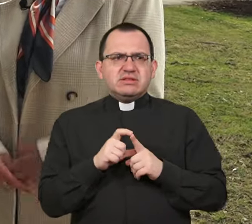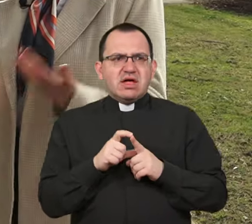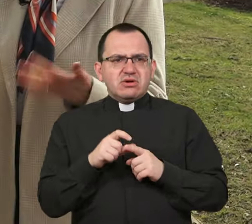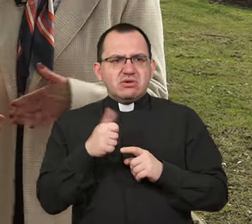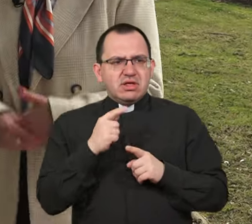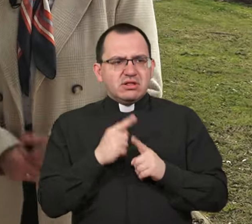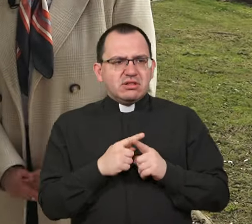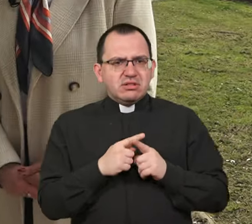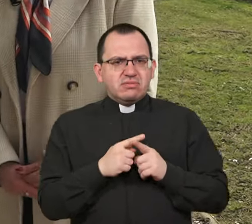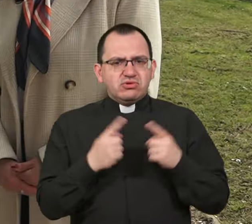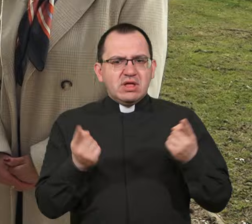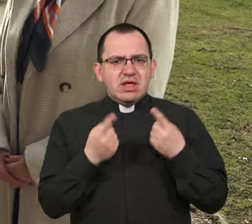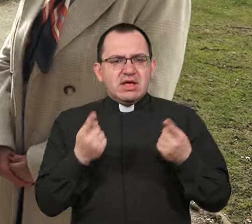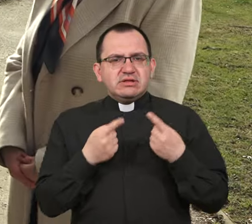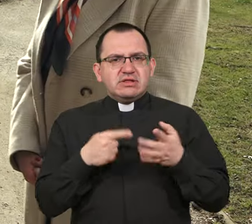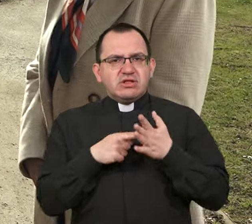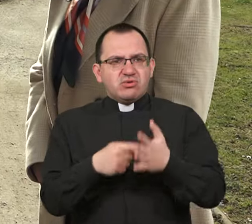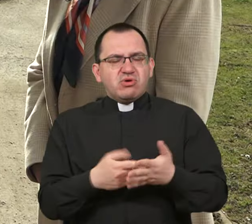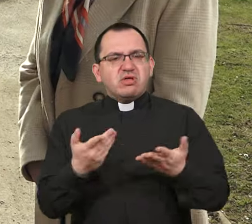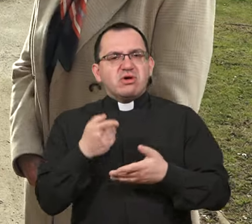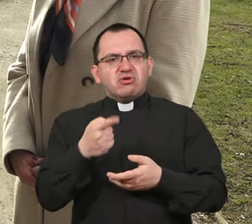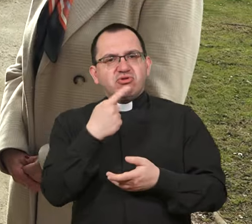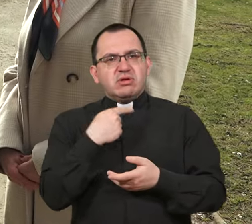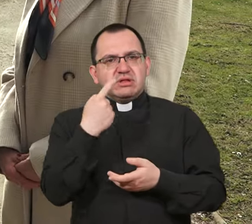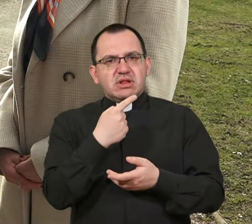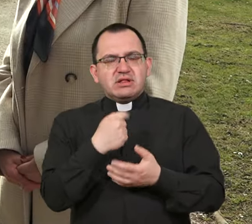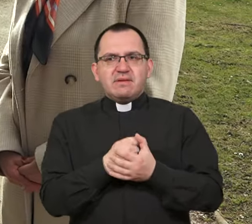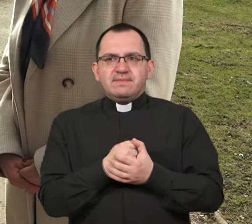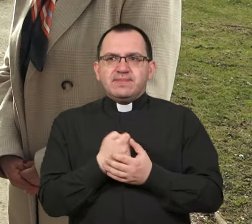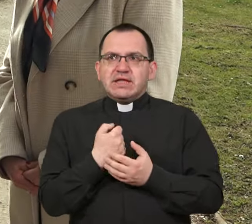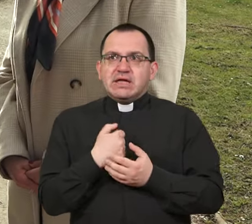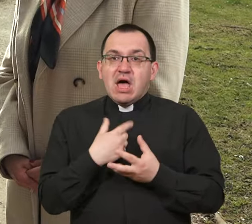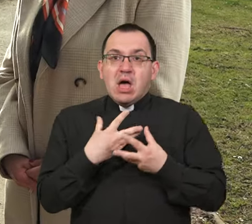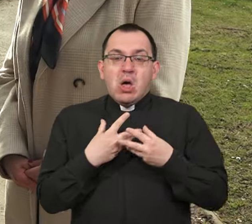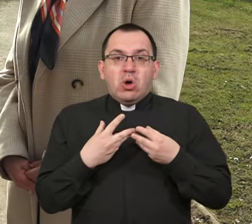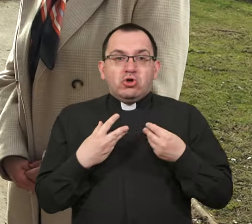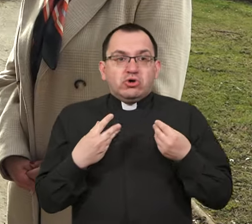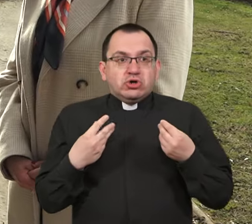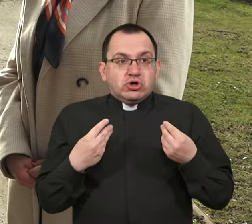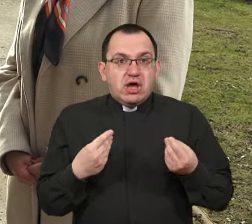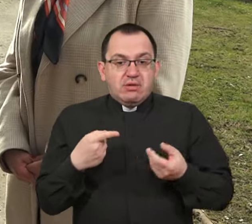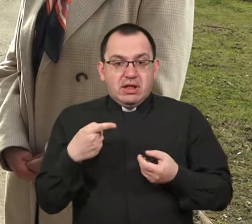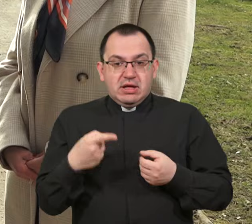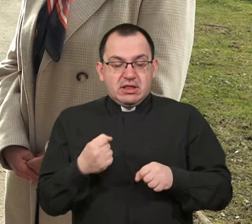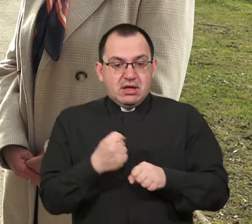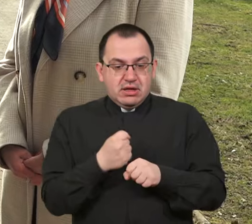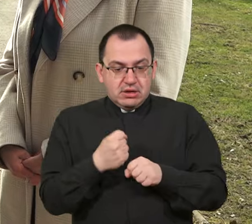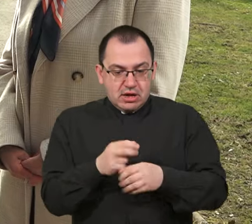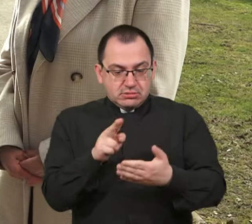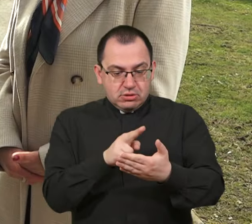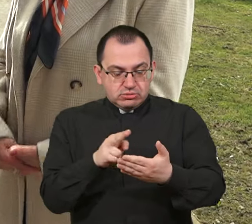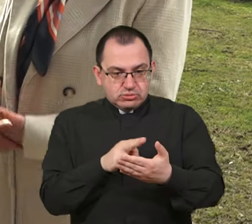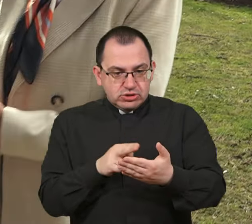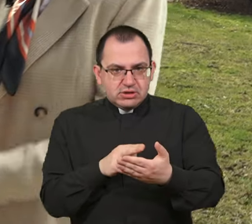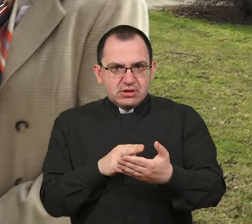susretu bio inicijator i pokazano kako to izgleda. I ja sam se oduševila tim načinom rada za pročitanje Svetog pisma. To je